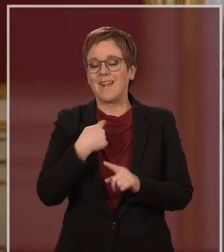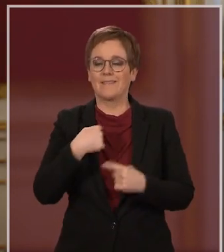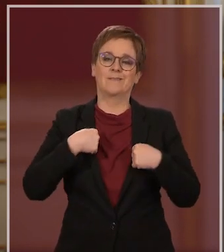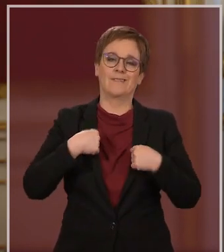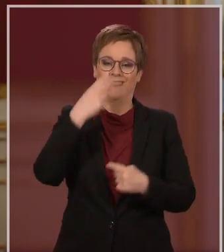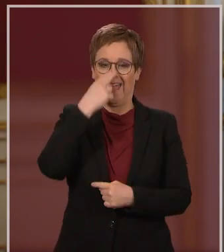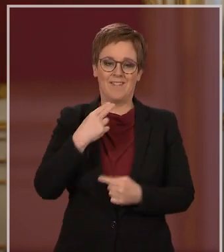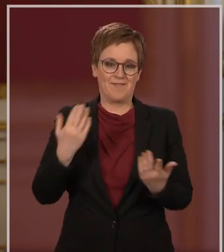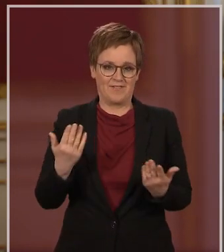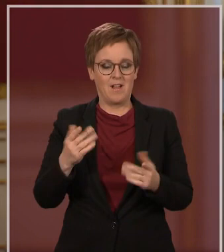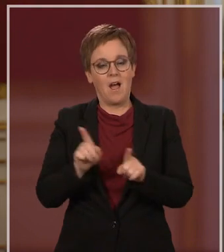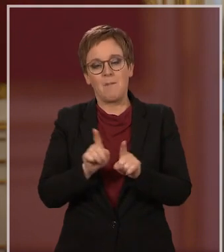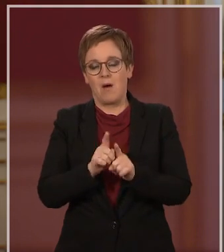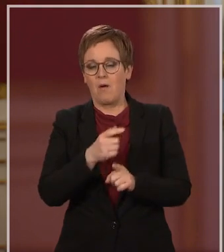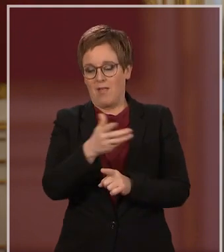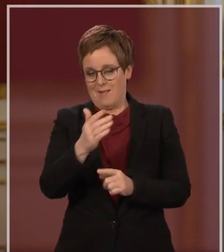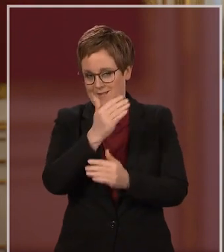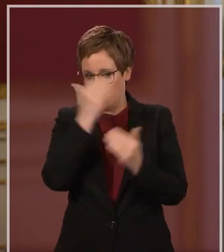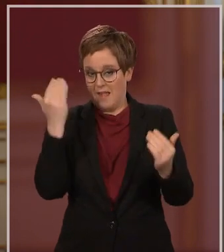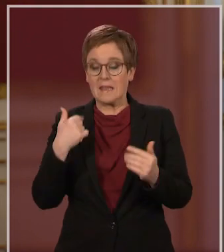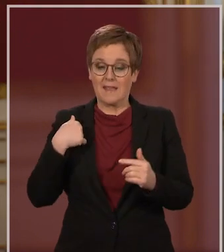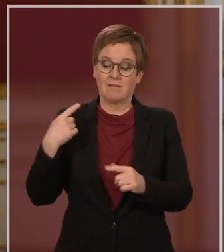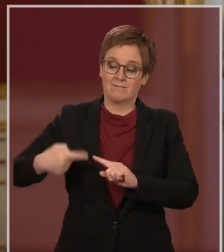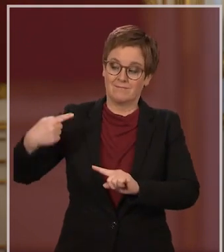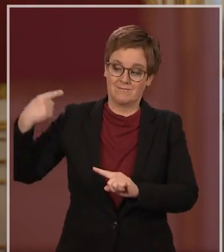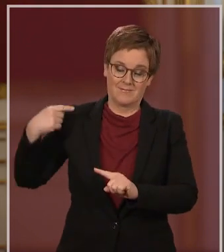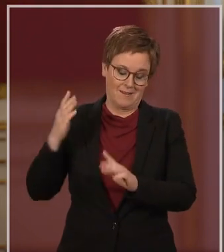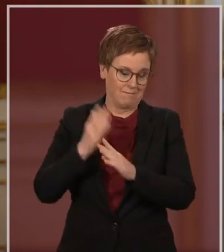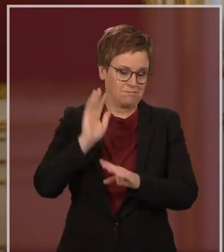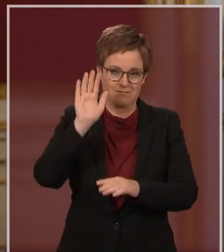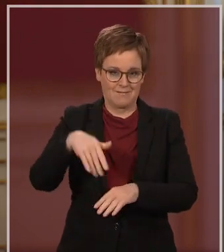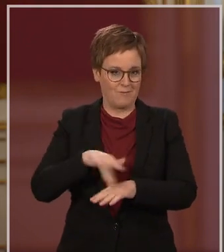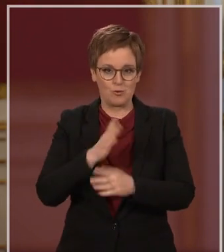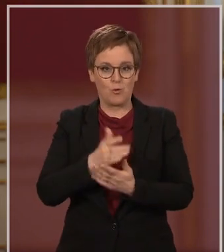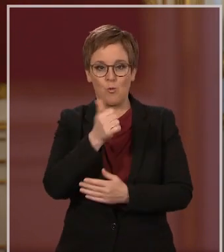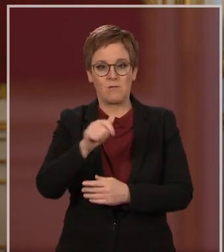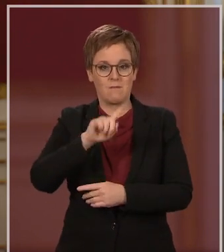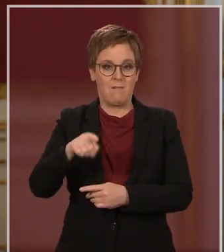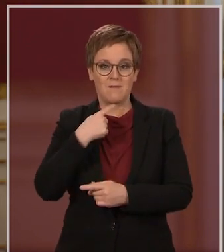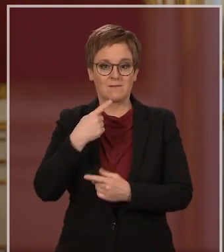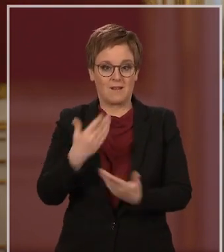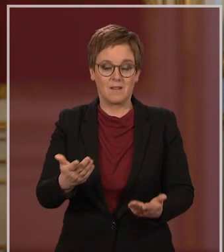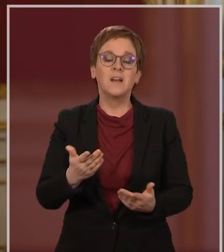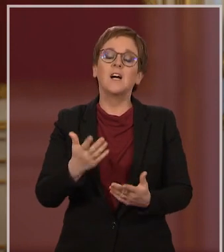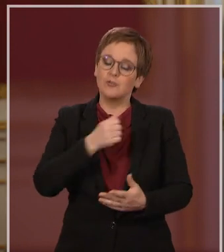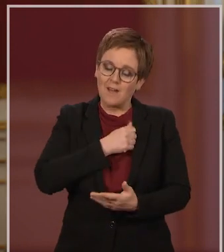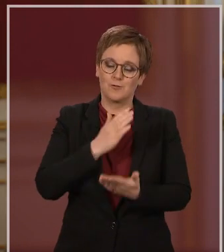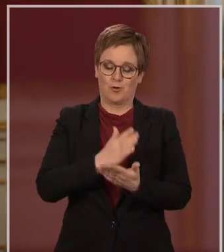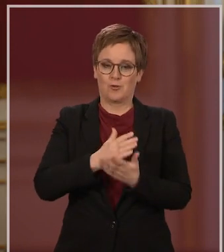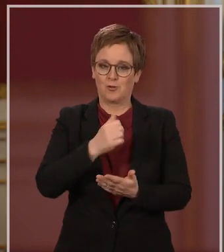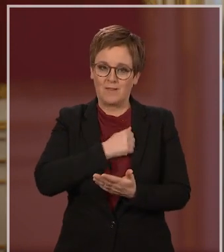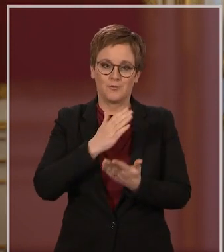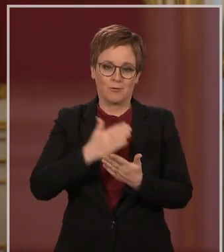naiv. Und manche können es auch nicht mehr hören, wenn ich zum gefühlt 100. Mal »Wir kriegen das schon